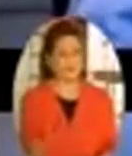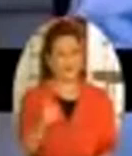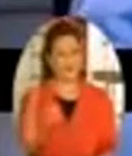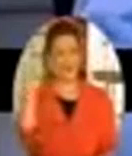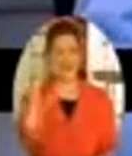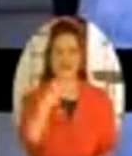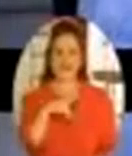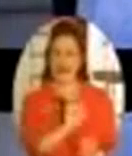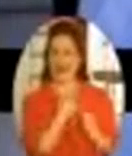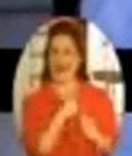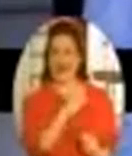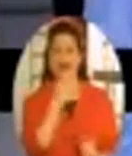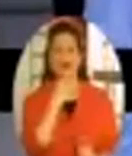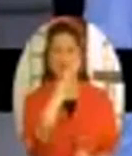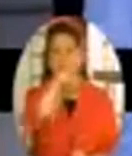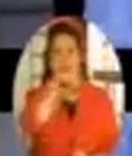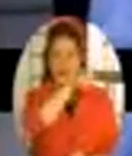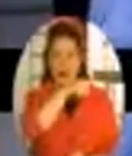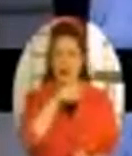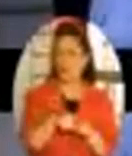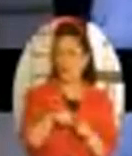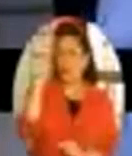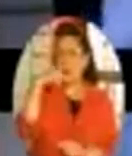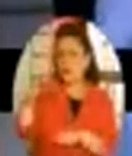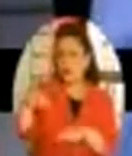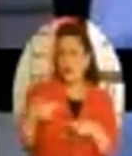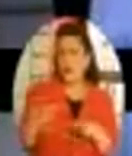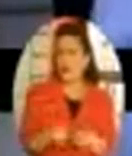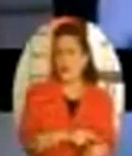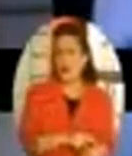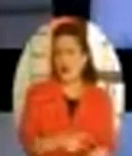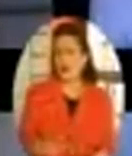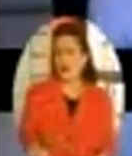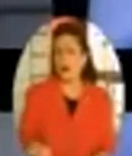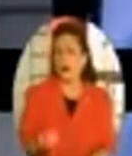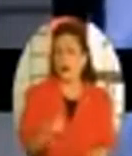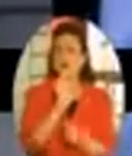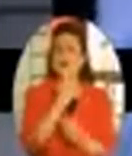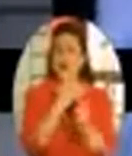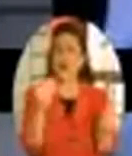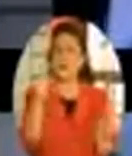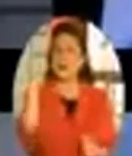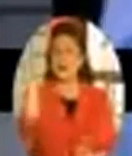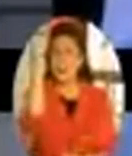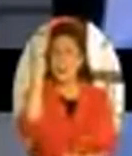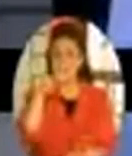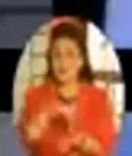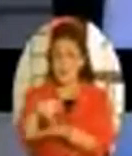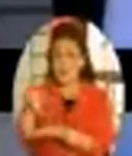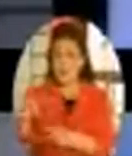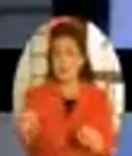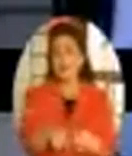ישראל הערבים זה לזה. דרוזים לא ערבים זה לזה. בשבילנו, בשביל הרבה מאוד דרוזים, סווידה והר הדרוזים, זה בדיוק